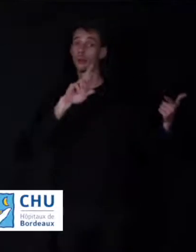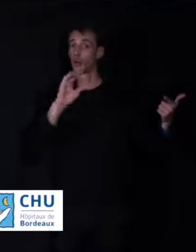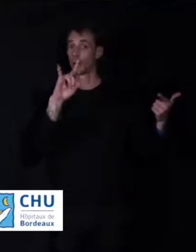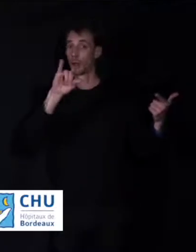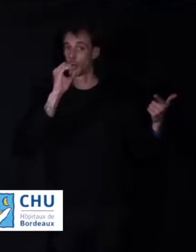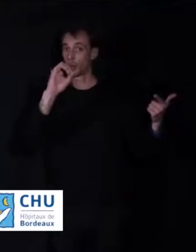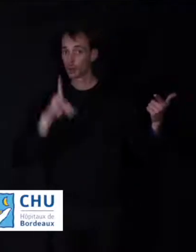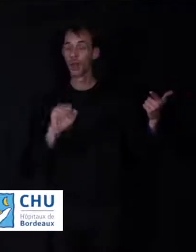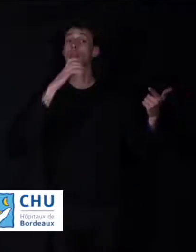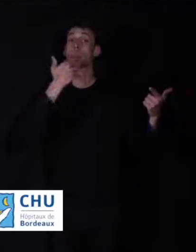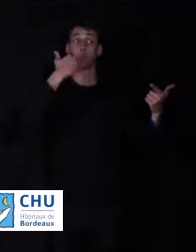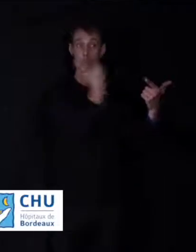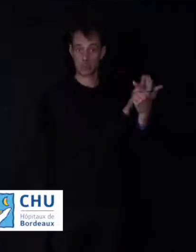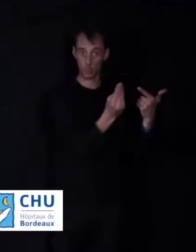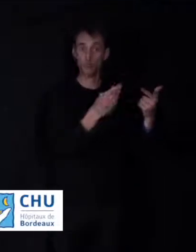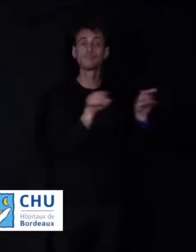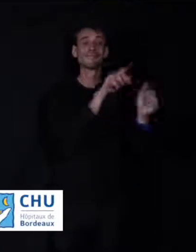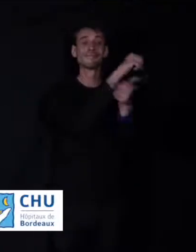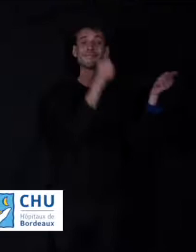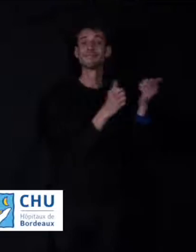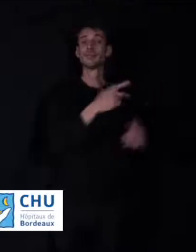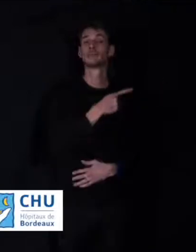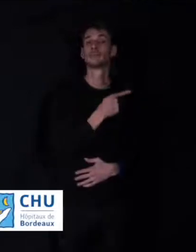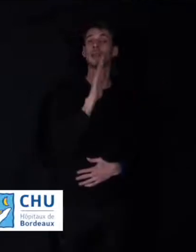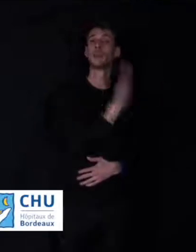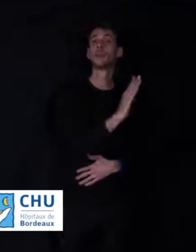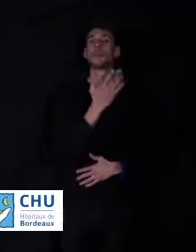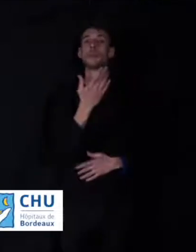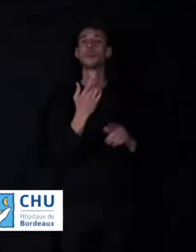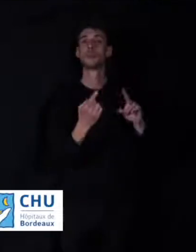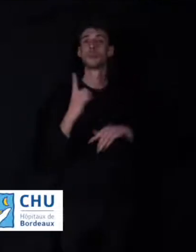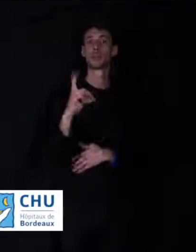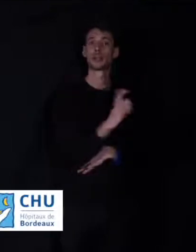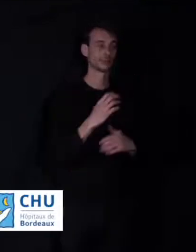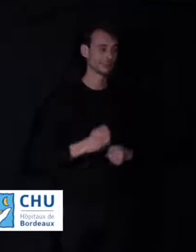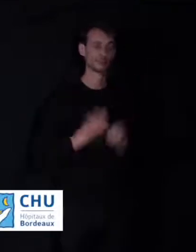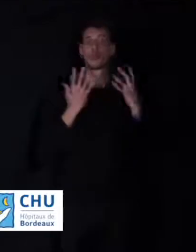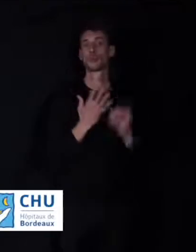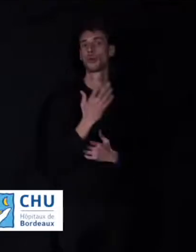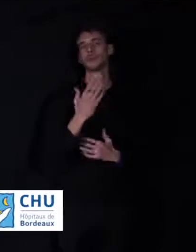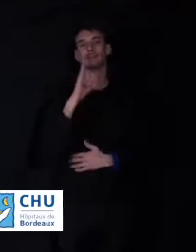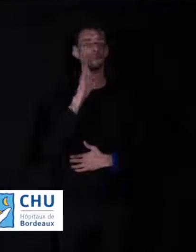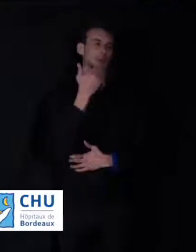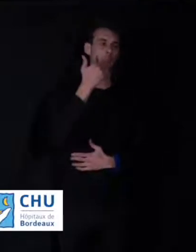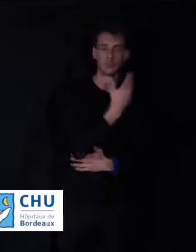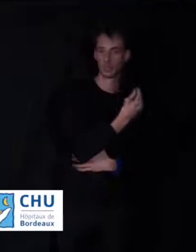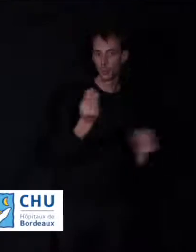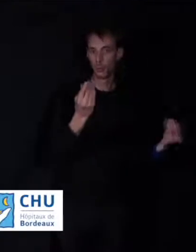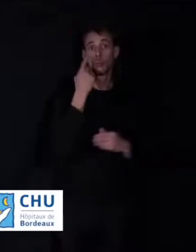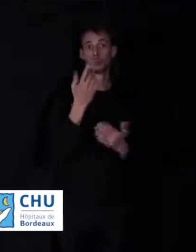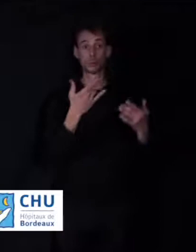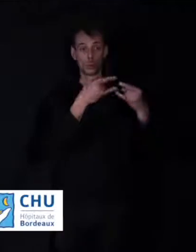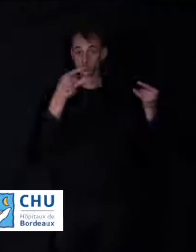docteur Mathilde Pugès, infectiologue dans le service, pour l'aide à la conception de ce diaporama et pour l'animation du